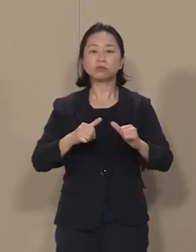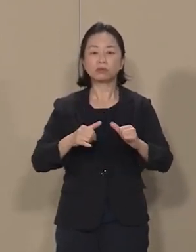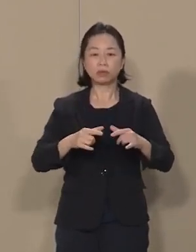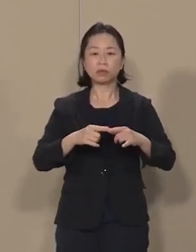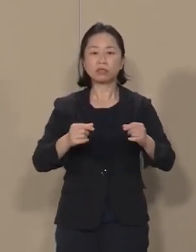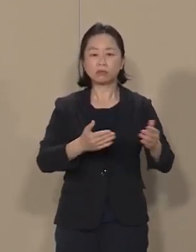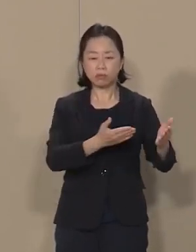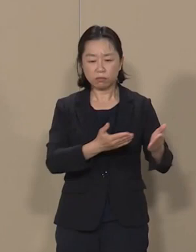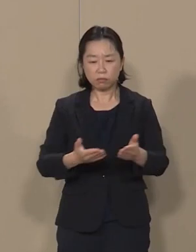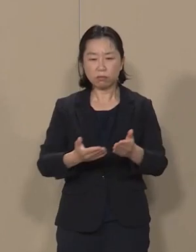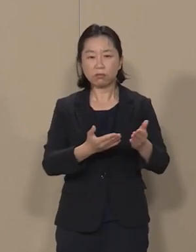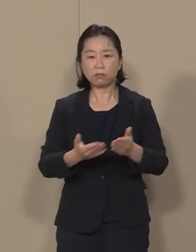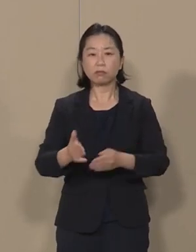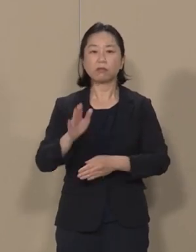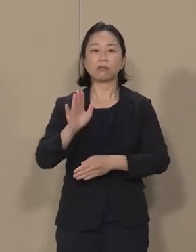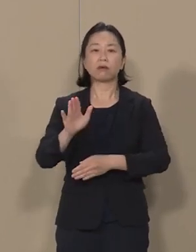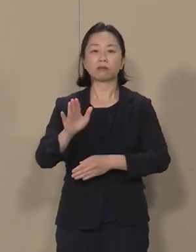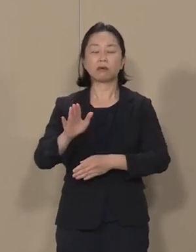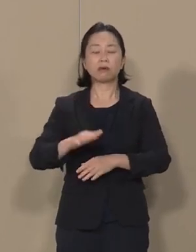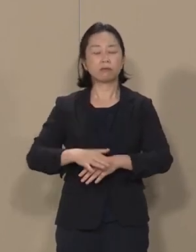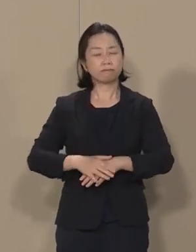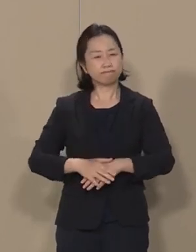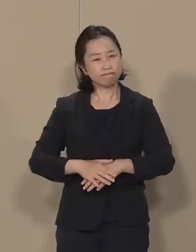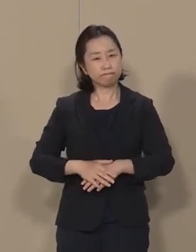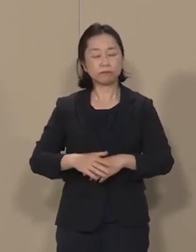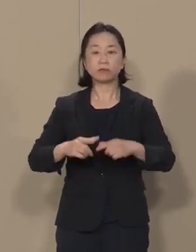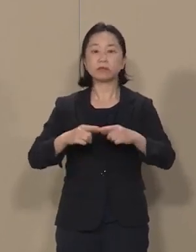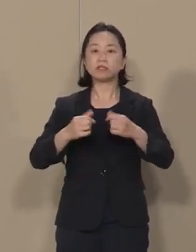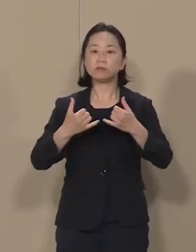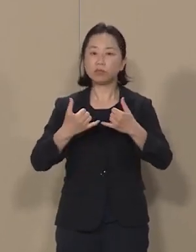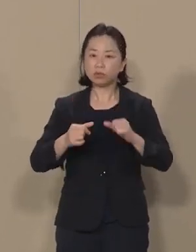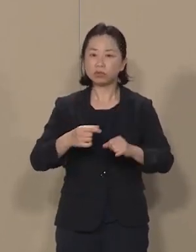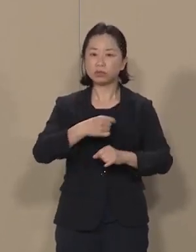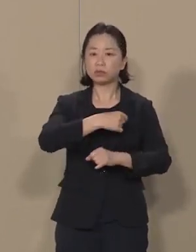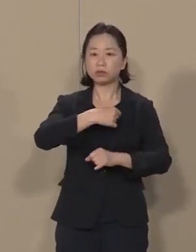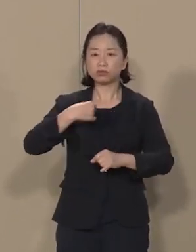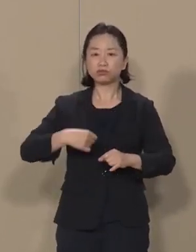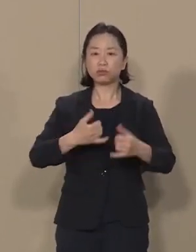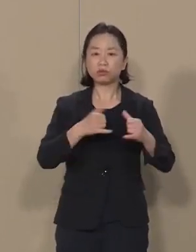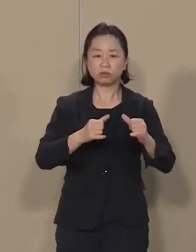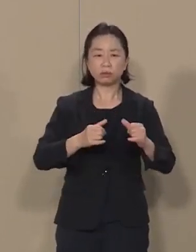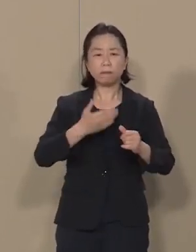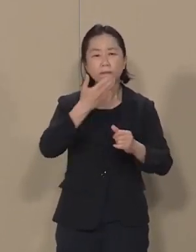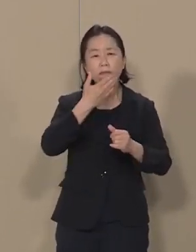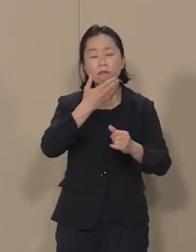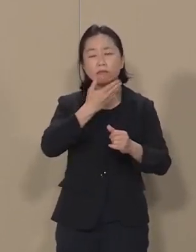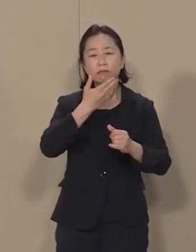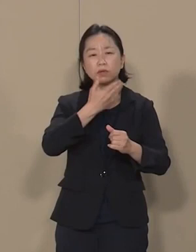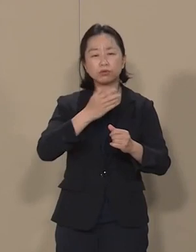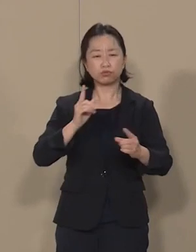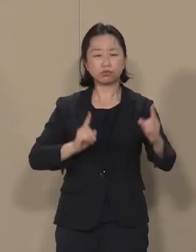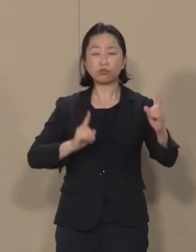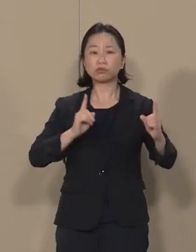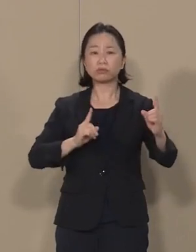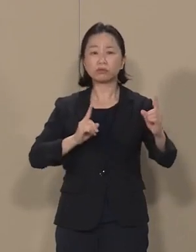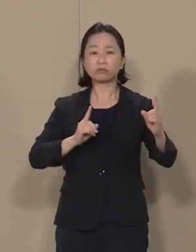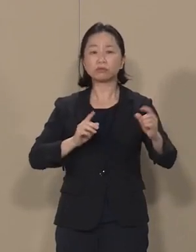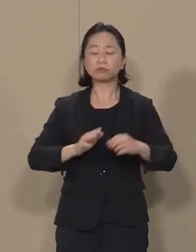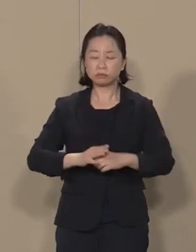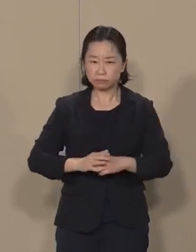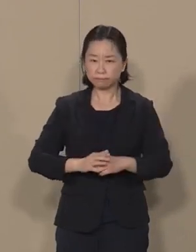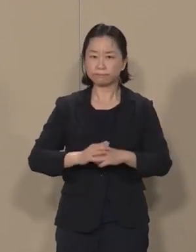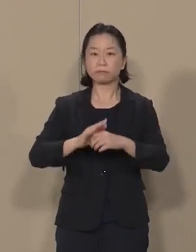入れ続けていました一体日本人とそして中国人どちらが大切なんでしょうかそしてこのなについていえば